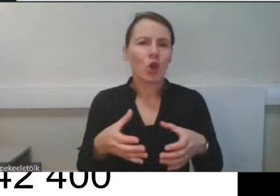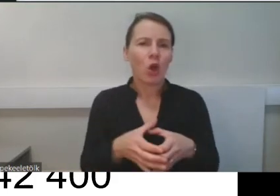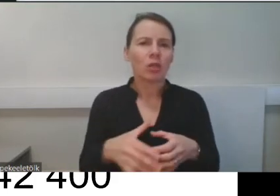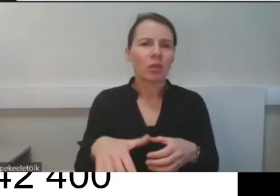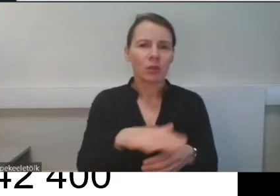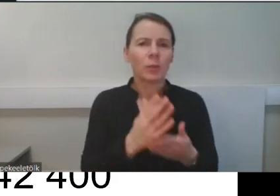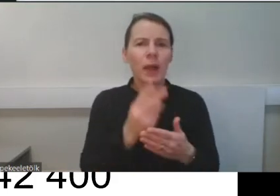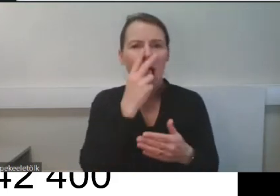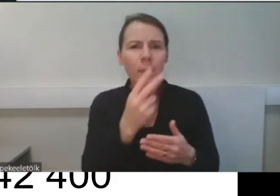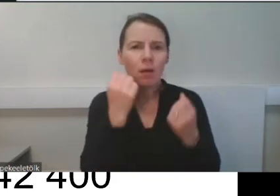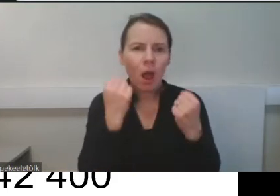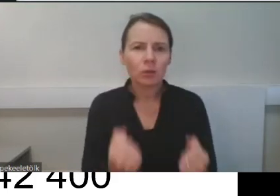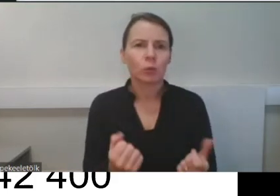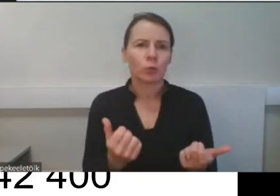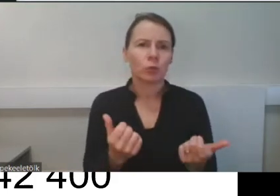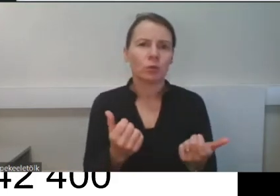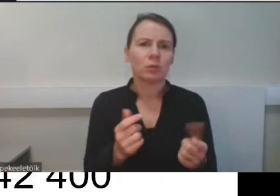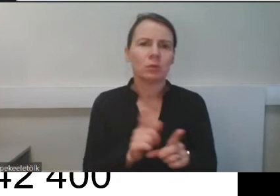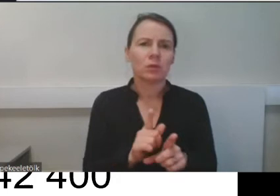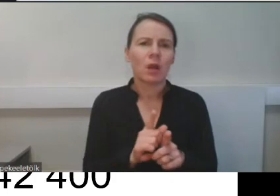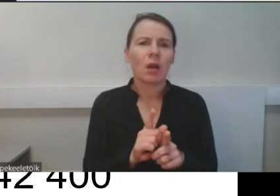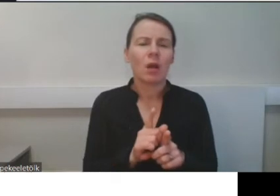16-64. Et seda ülemist otsa ei ole siin nagu arvestatud.